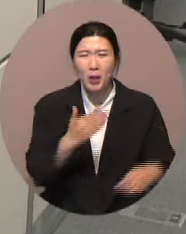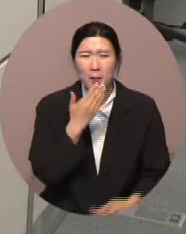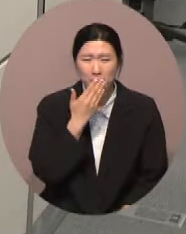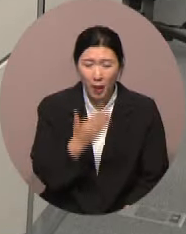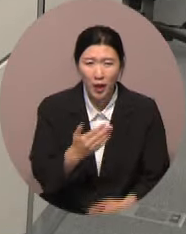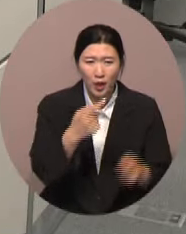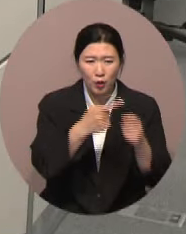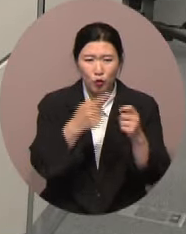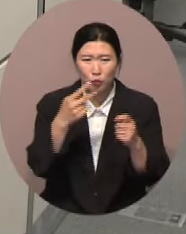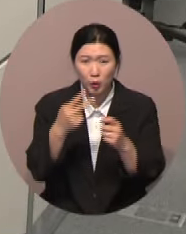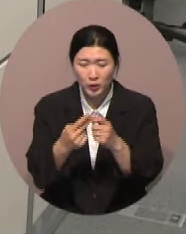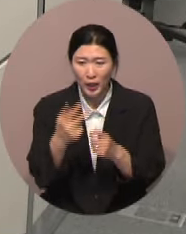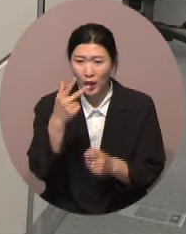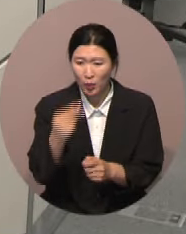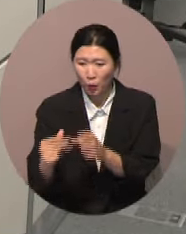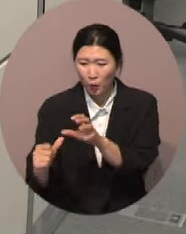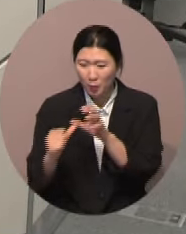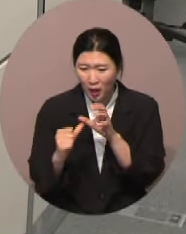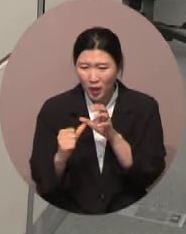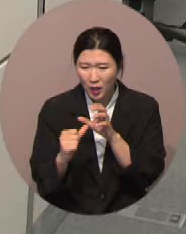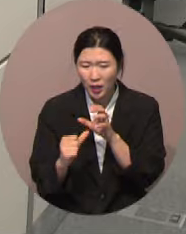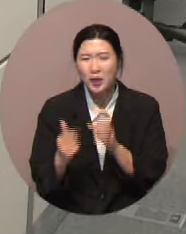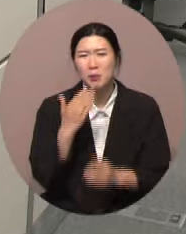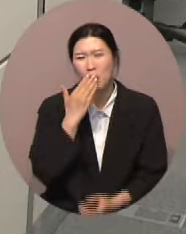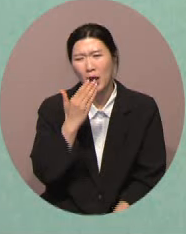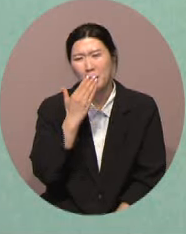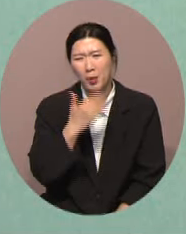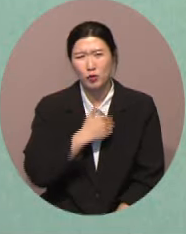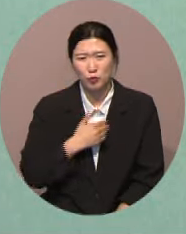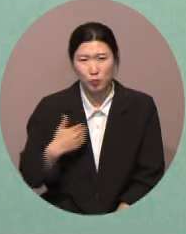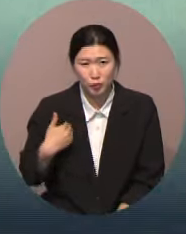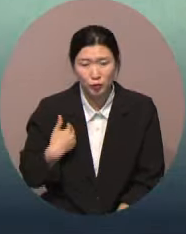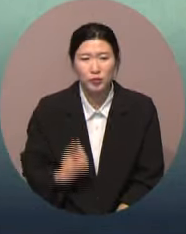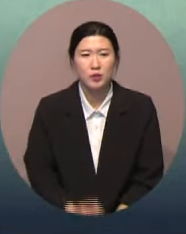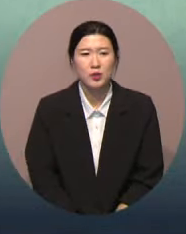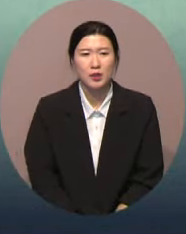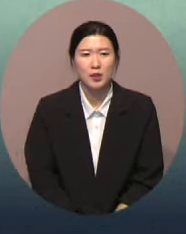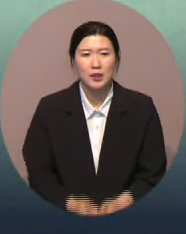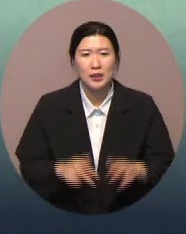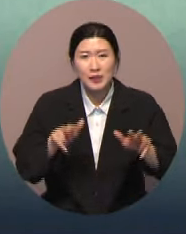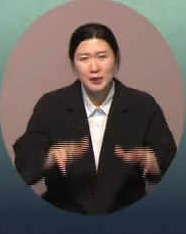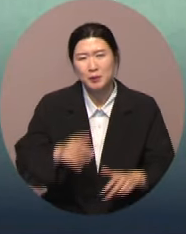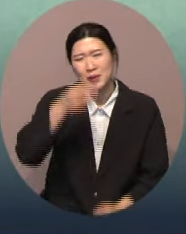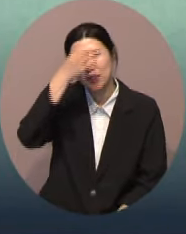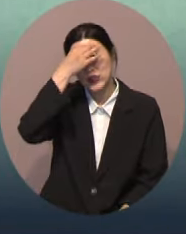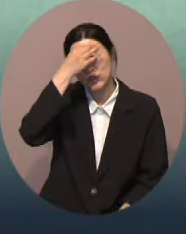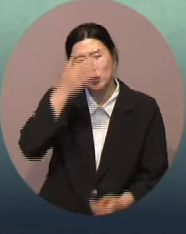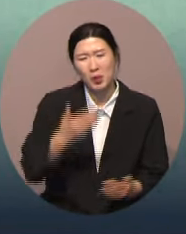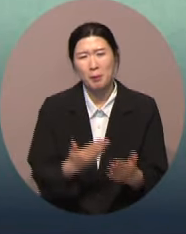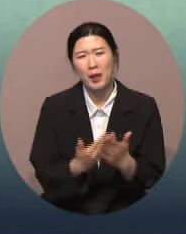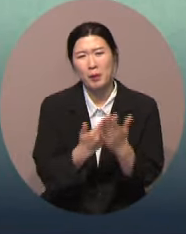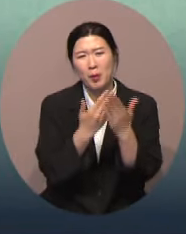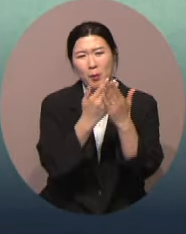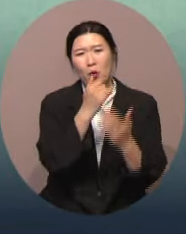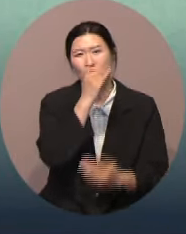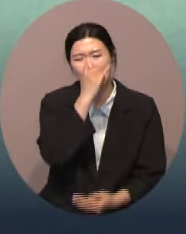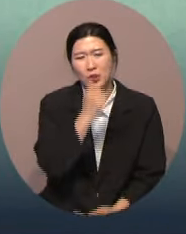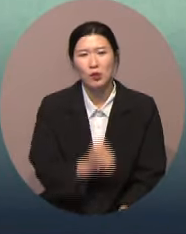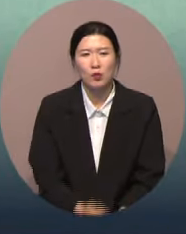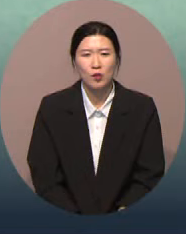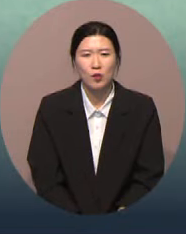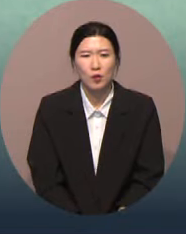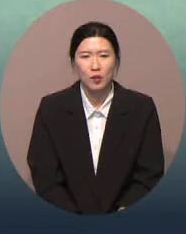통해 부가가치도 창출할 수 있다는 입장입니다. 공법이 많이 개발돼서 실제 나가는 거 이렇게 보면